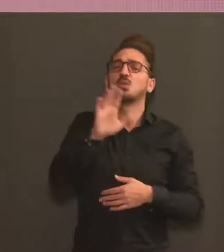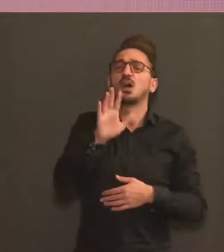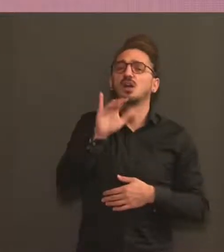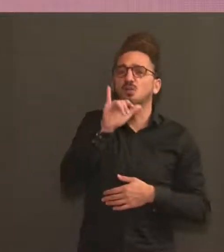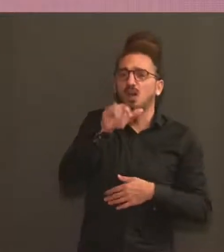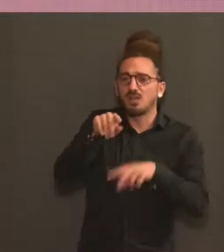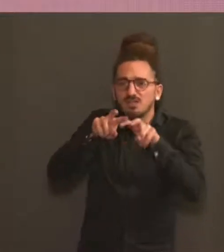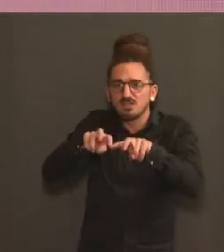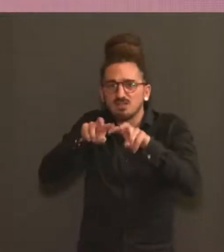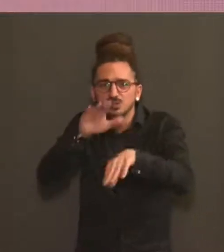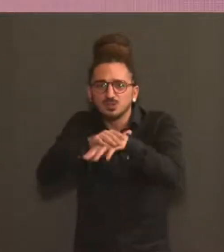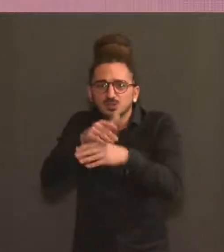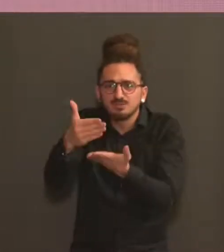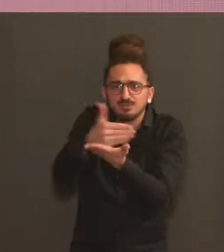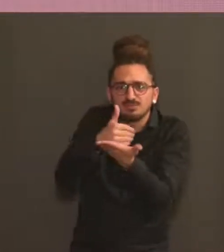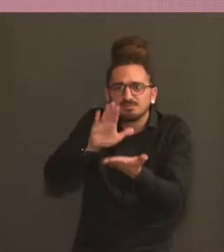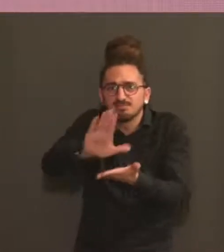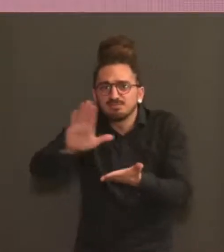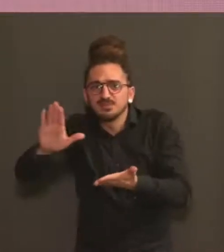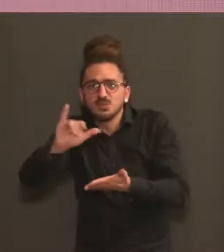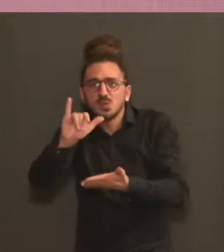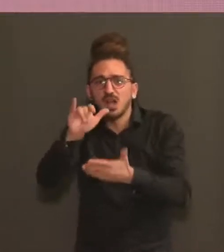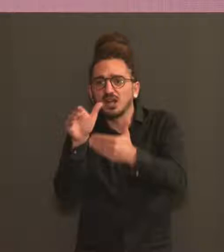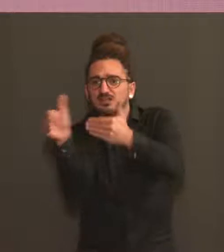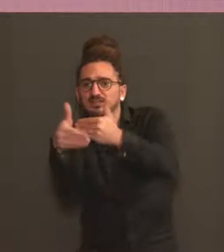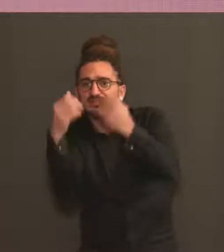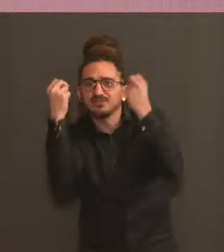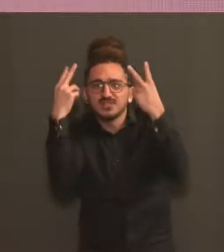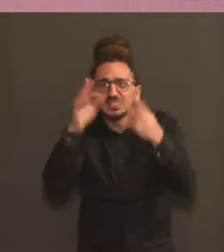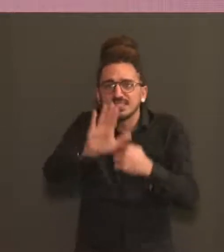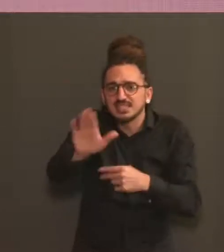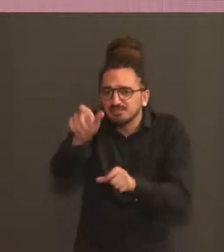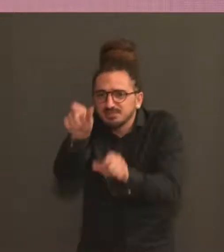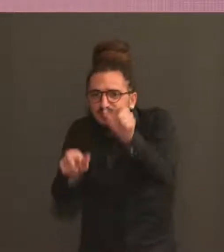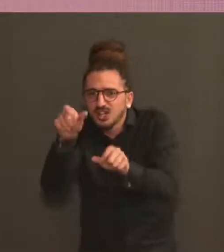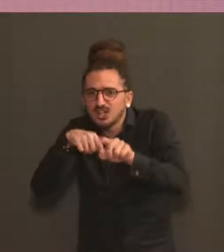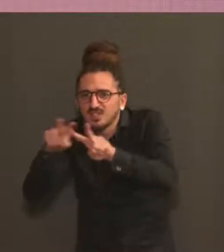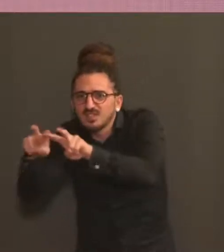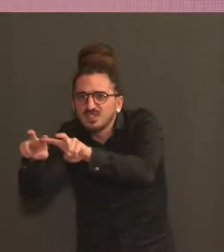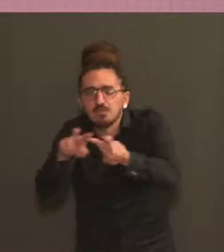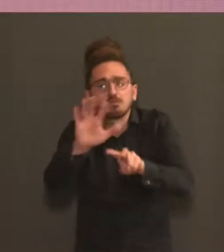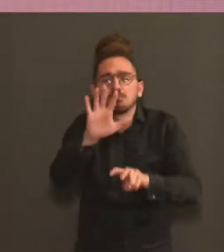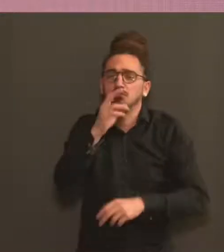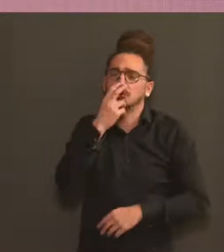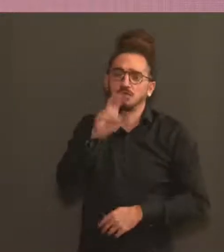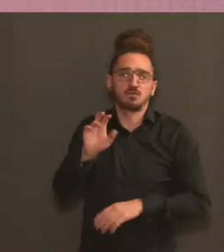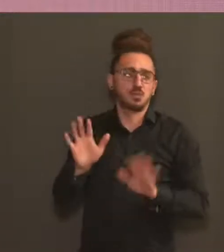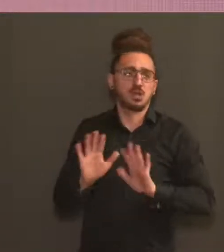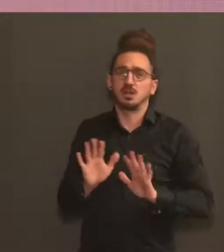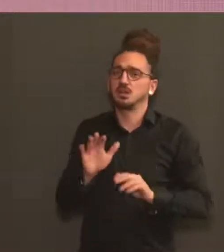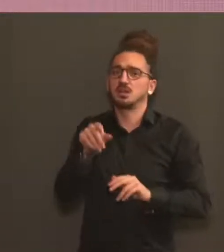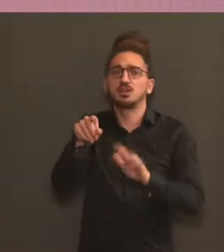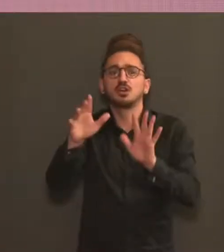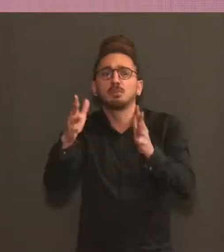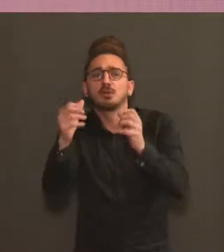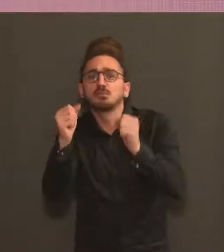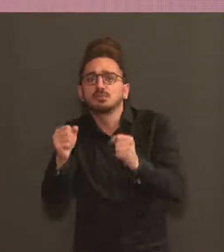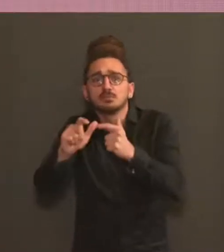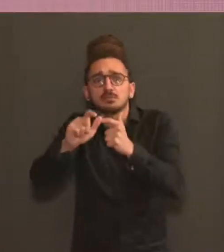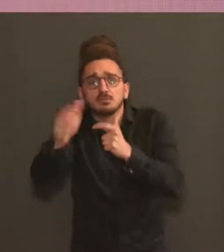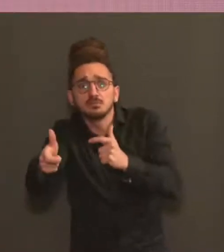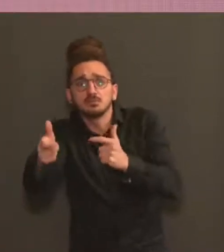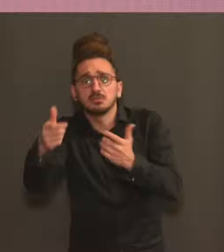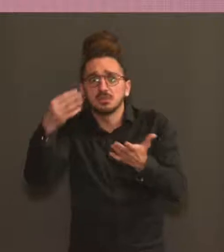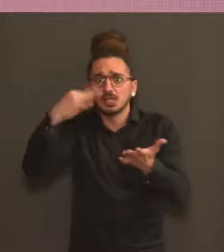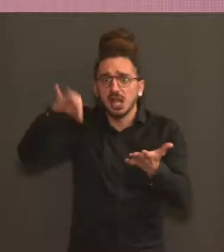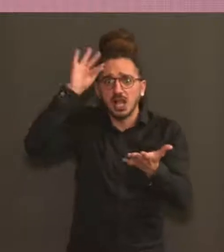patients, au type de comorbidité dont il est affecté ou au traitement qu'il reçoit. Rien de